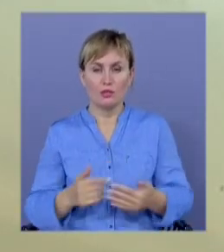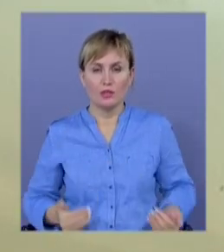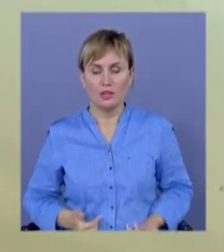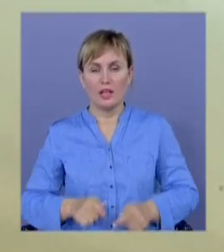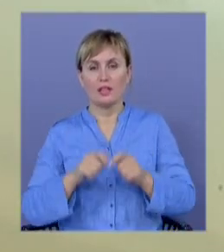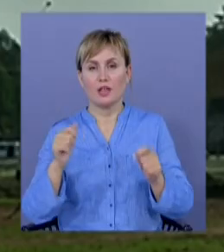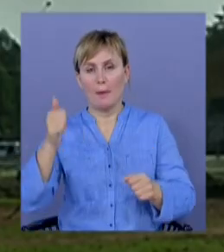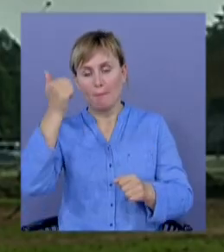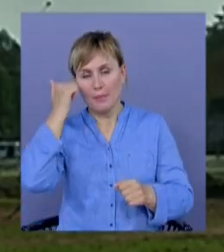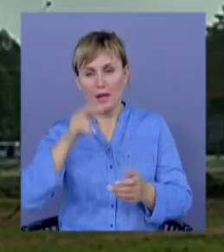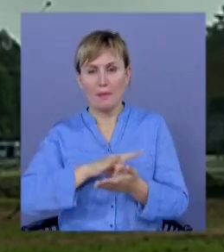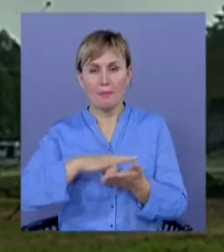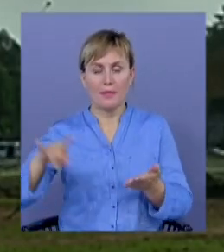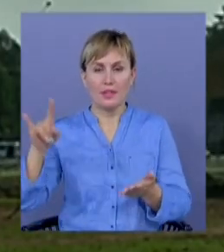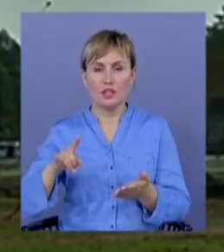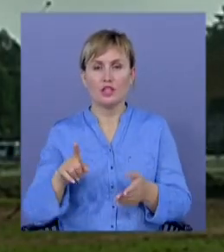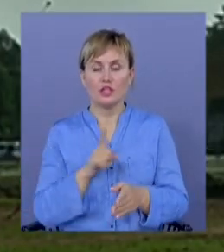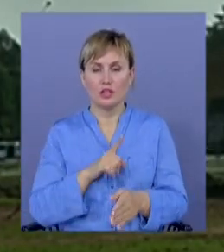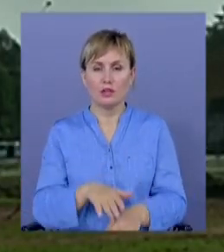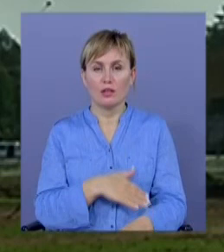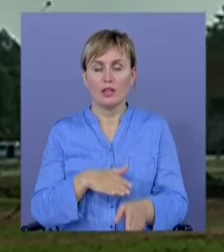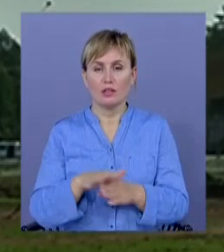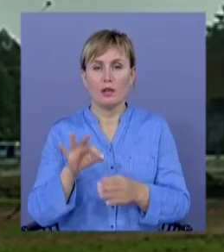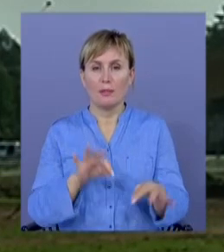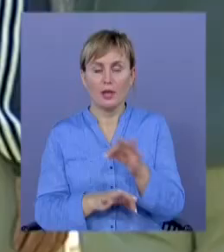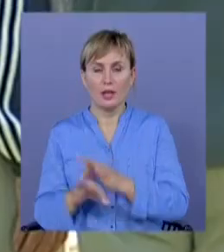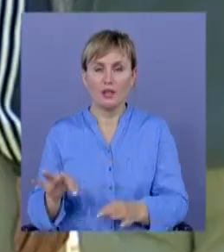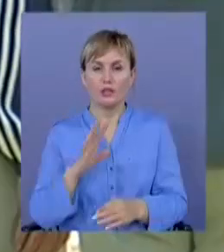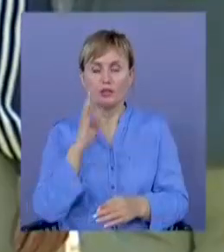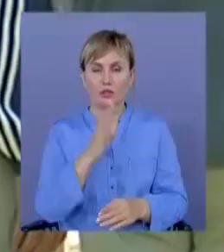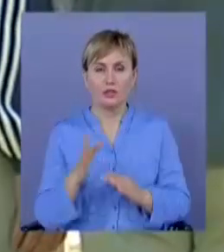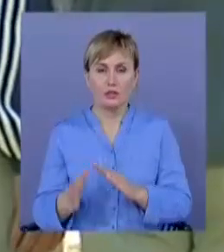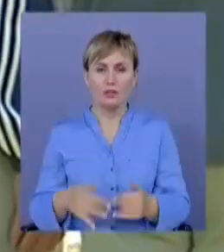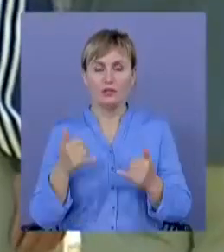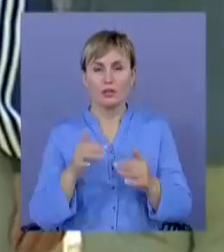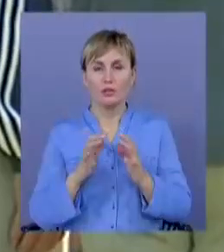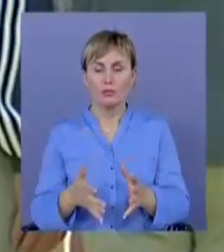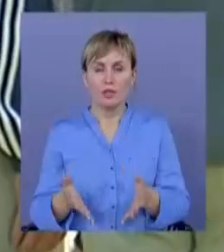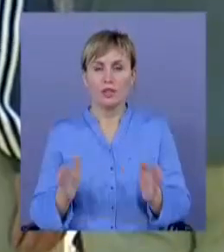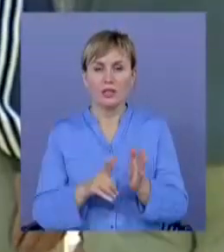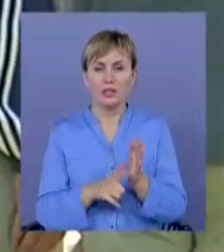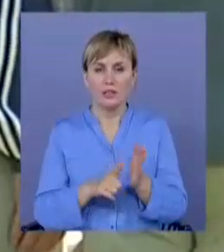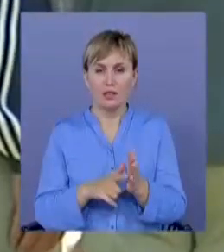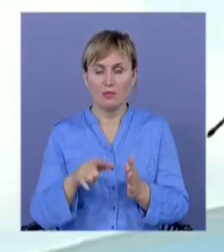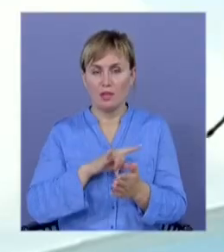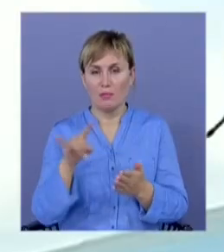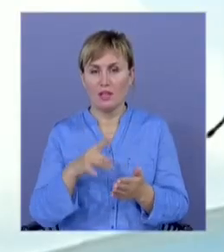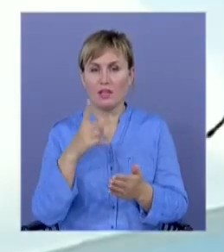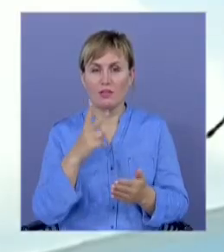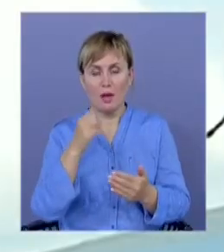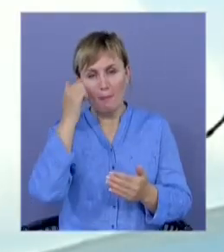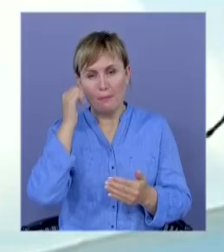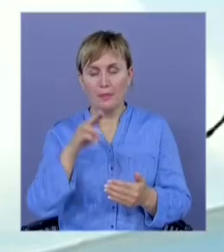Открытие памятника летающей легенды ждали долго. На реализацию проекта ушло 4 года. Сегодня в мире осталось 7 самолетов этой модели. 2